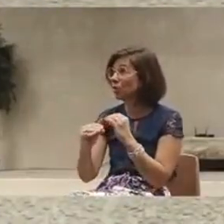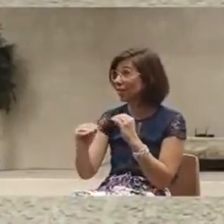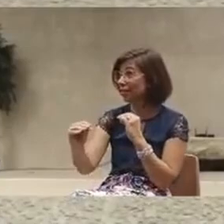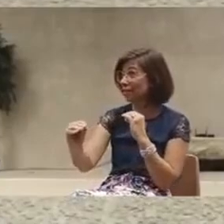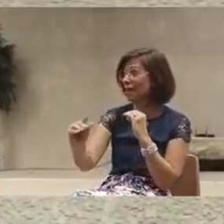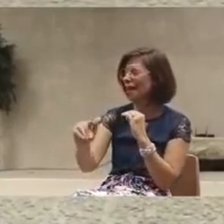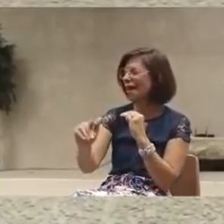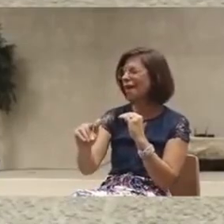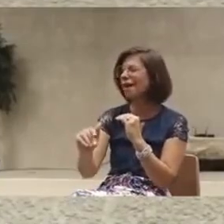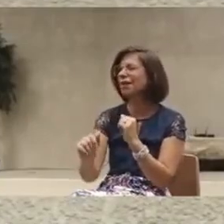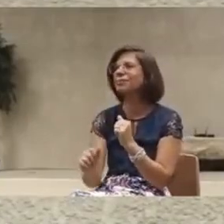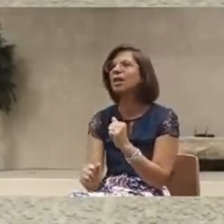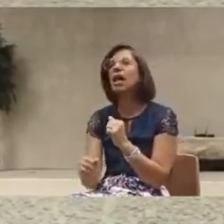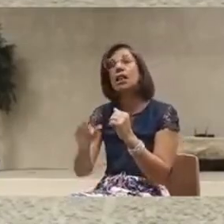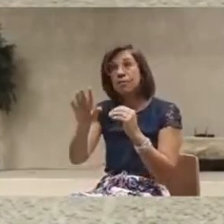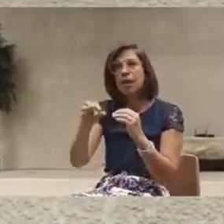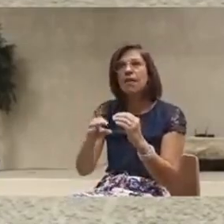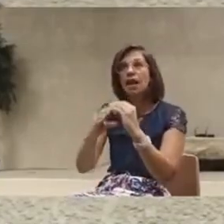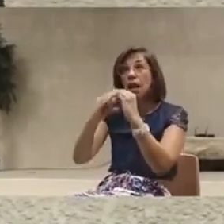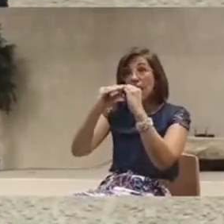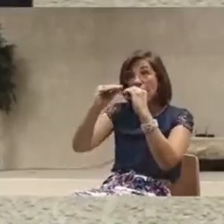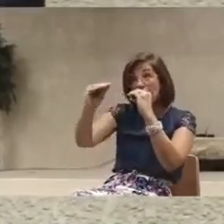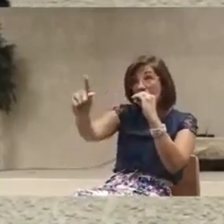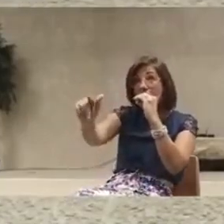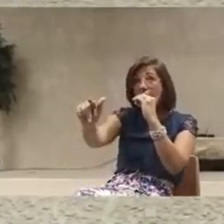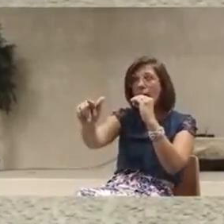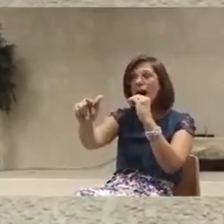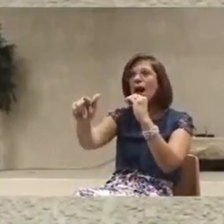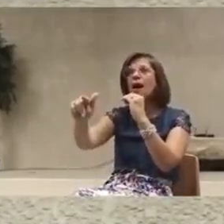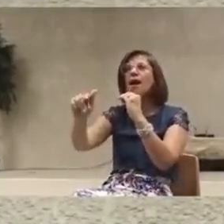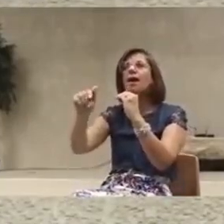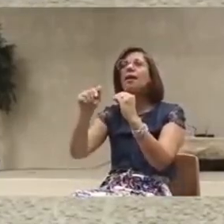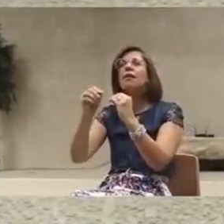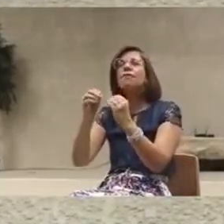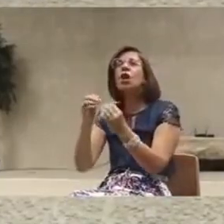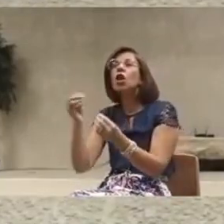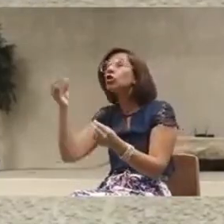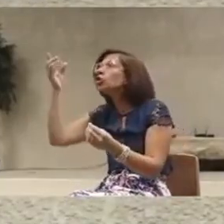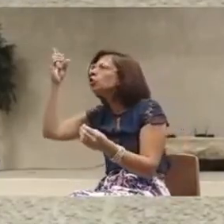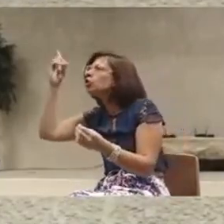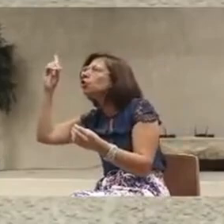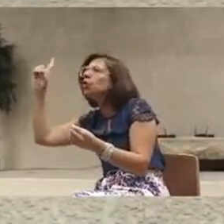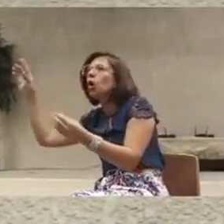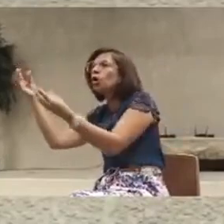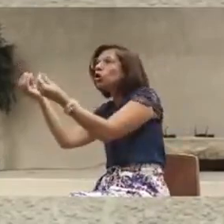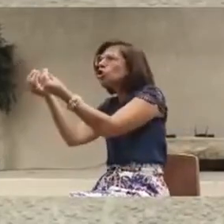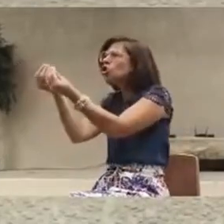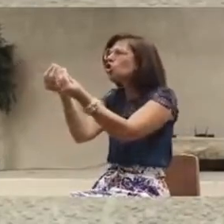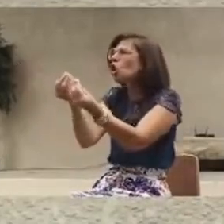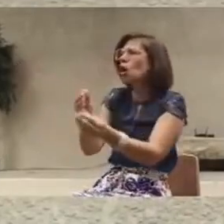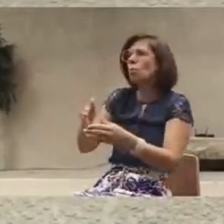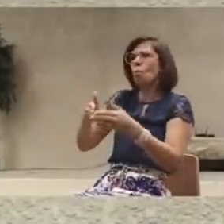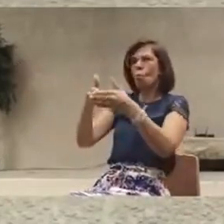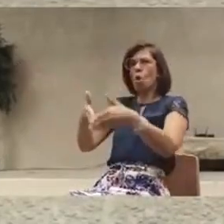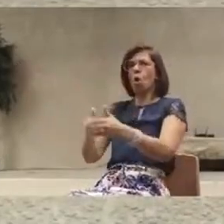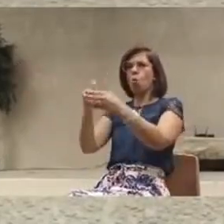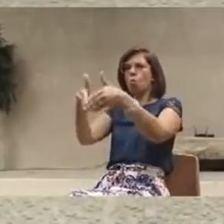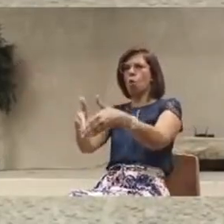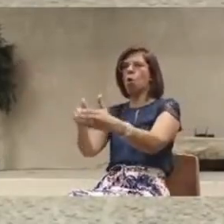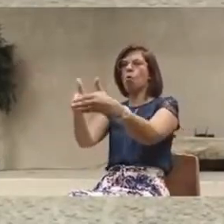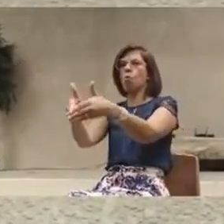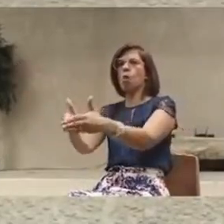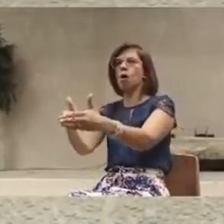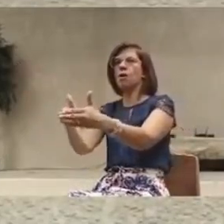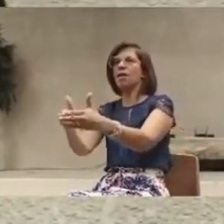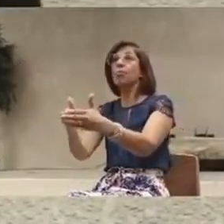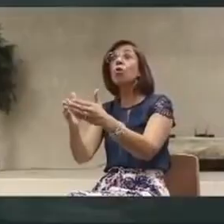fait jaillir l'eau du rocher. C'est dans le désert que la manne et les cailles sont tombées. C'est dans le